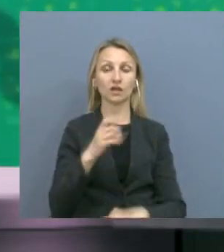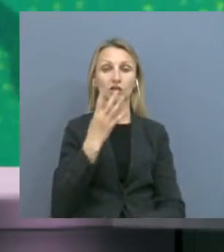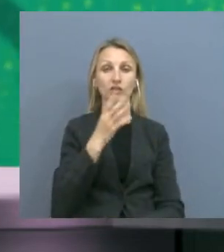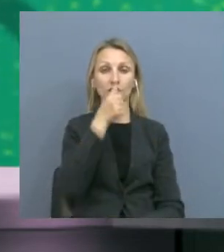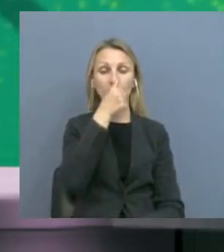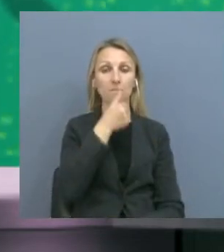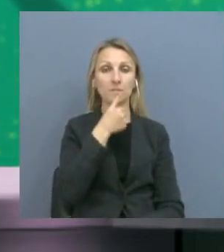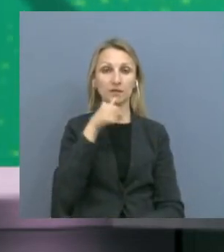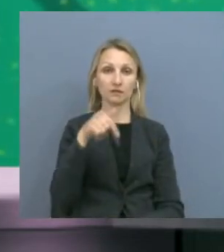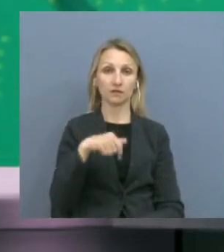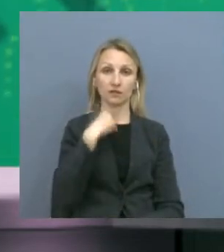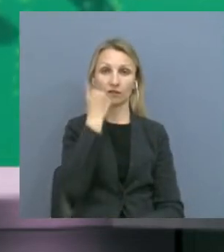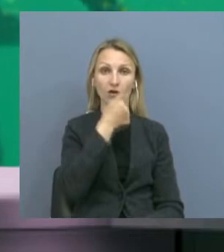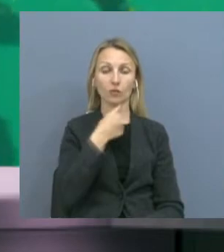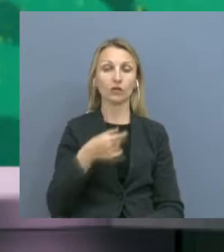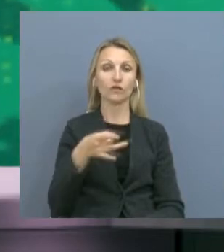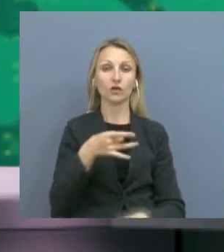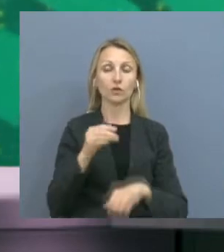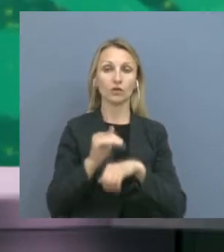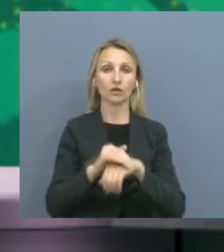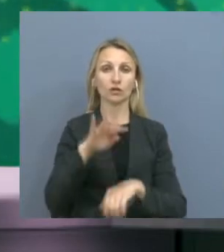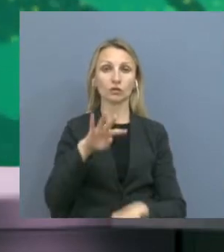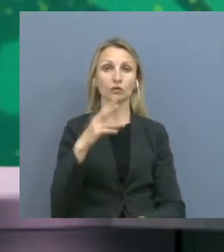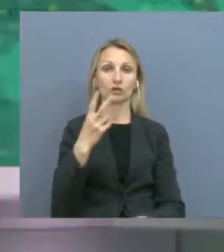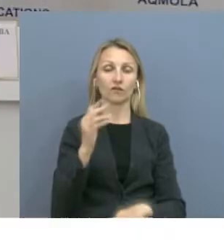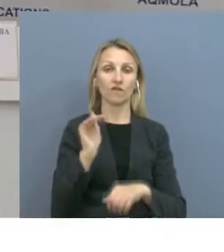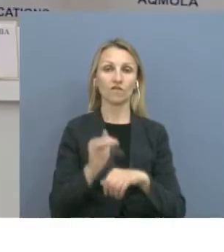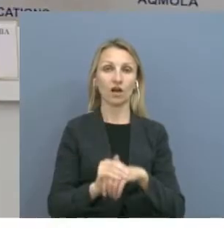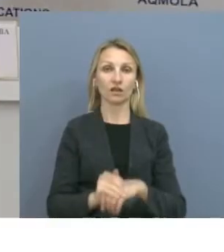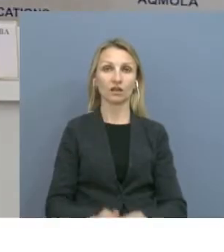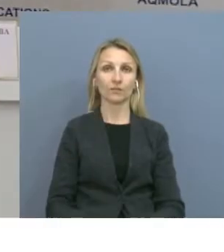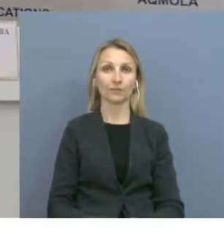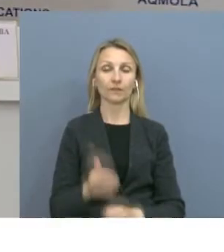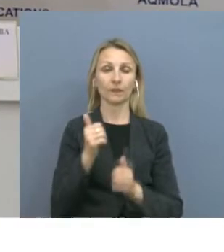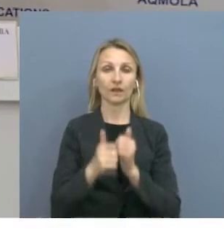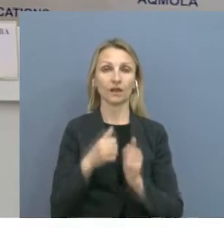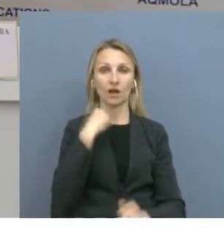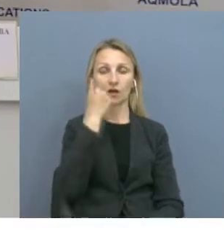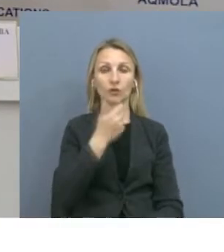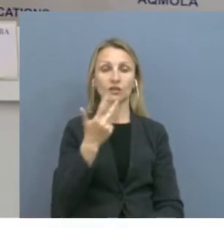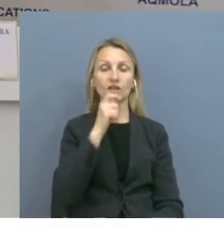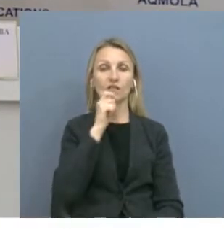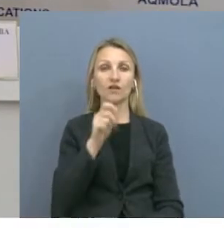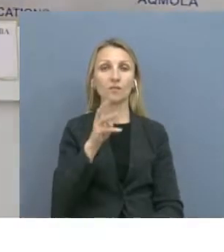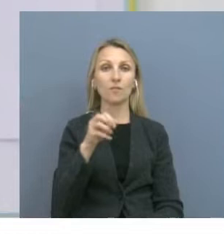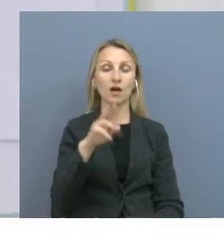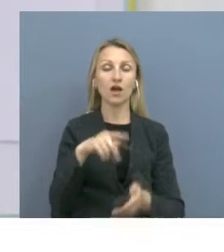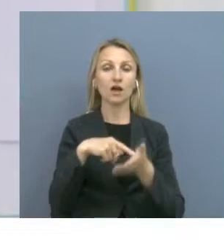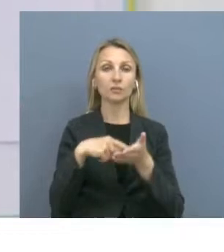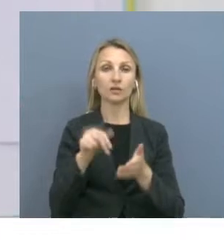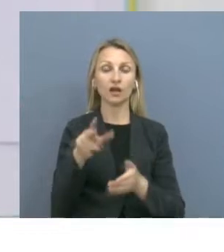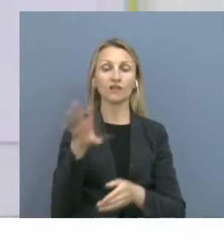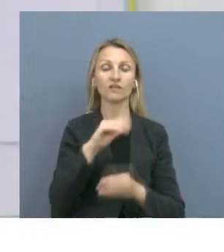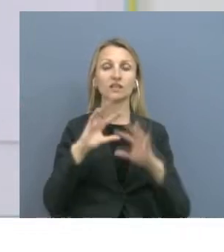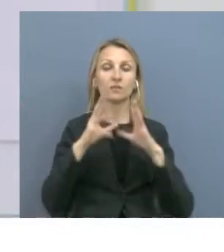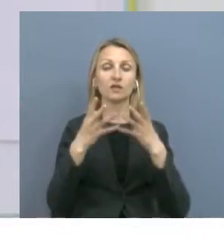месяца текущего года в регионе выявлено 42 факта. Ежегодно 3 воскресенье мая отмечается как Всемирный